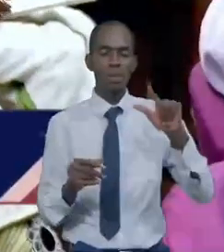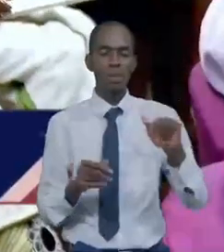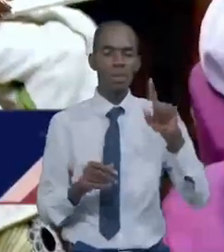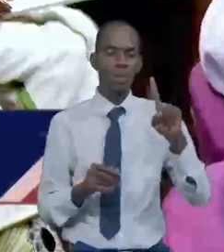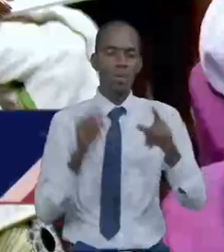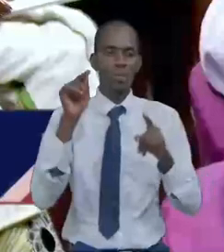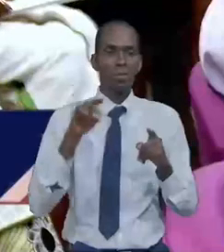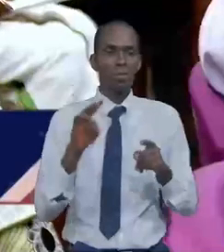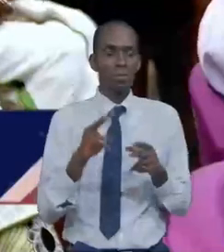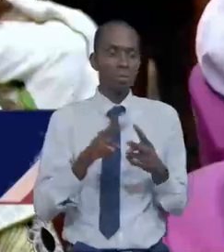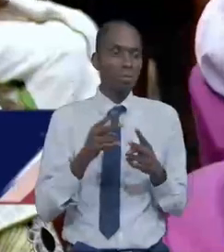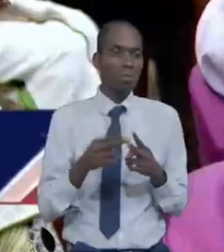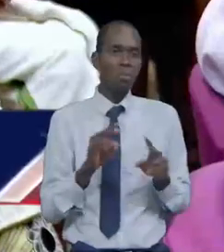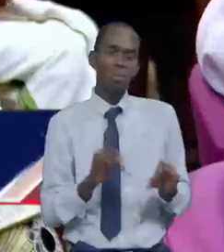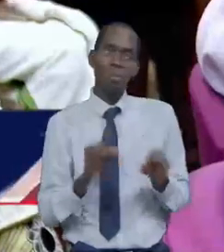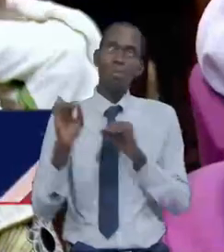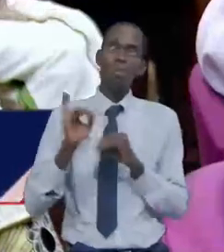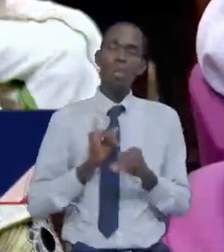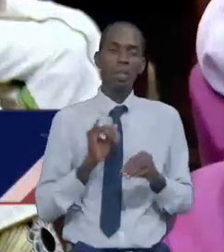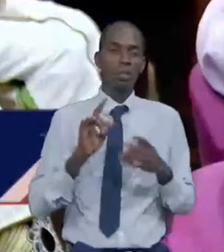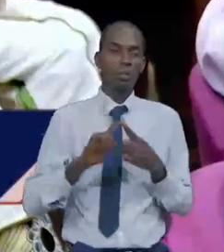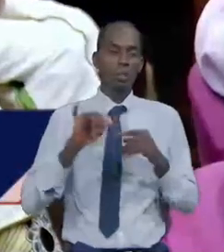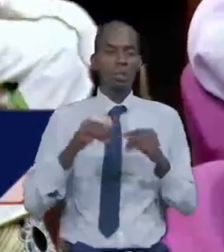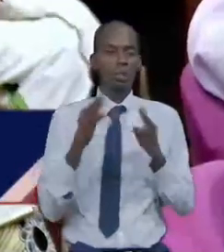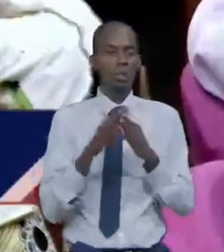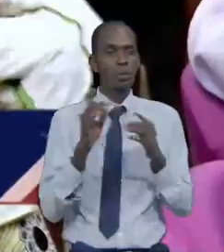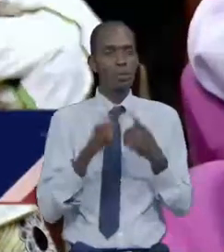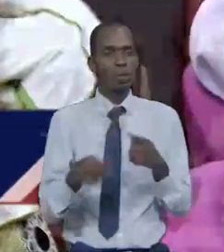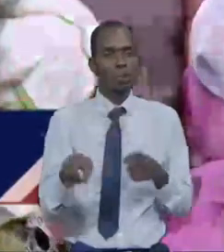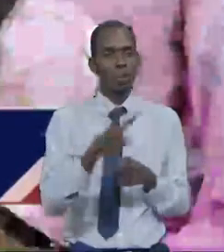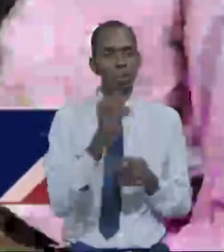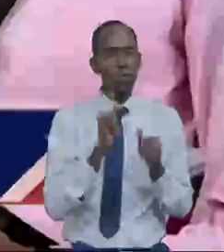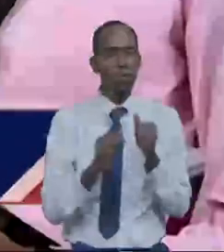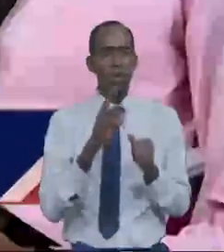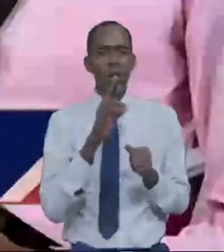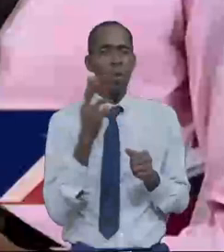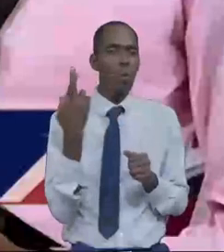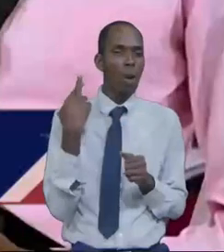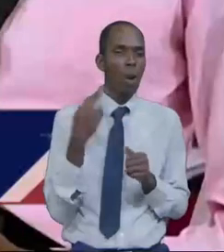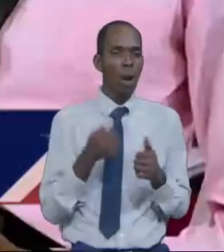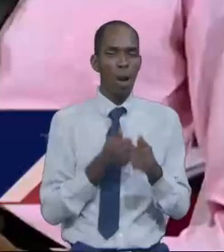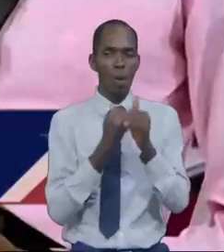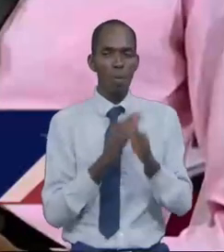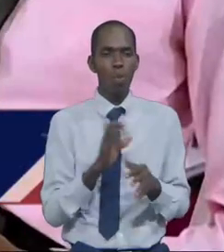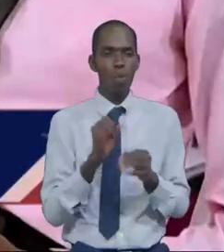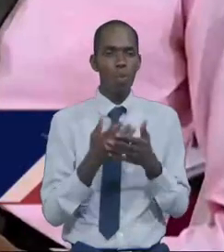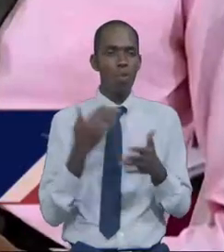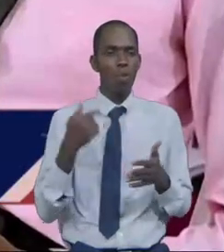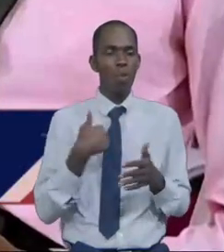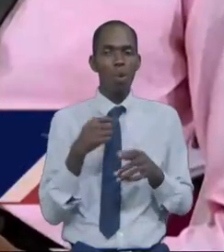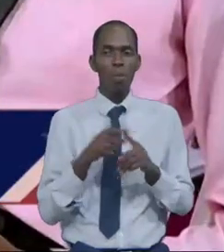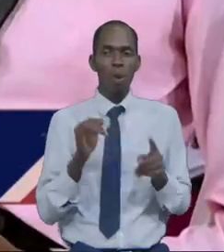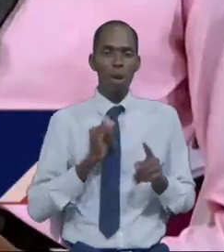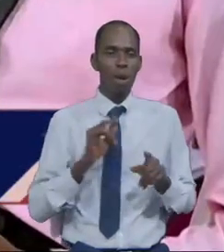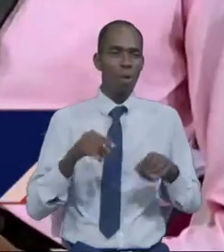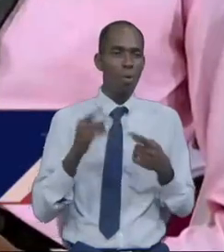ne montai point à Jérusalem vers ceux qui furent apôtres avant moi, mais je partis pour l'Arabie,